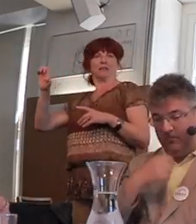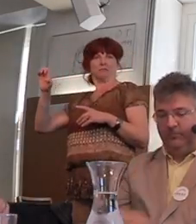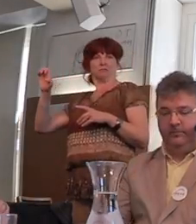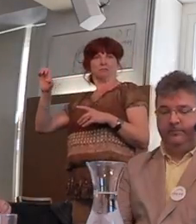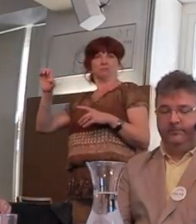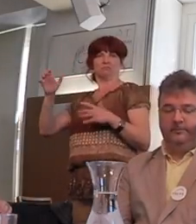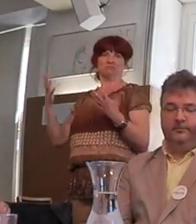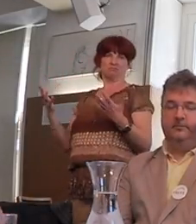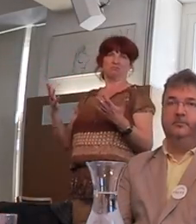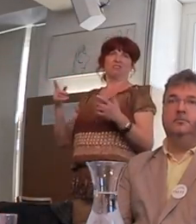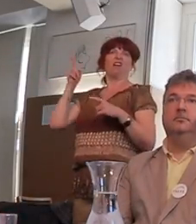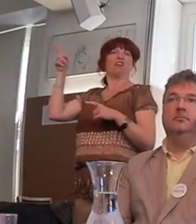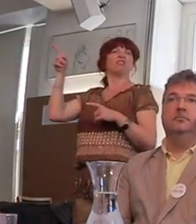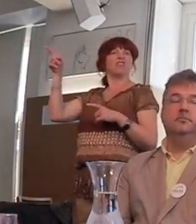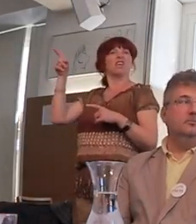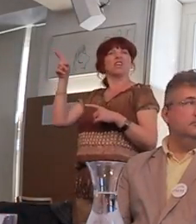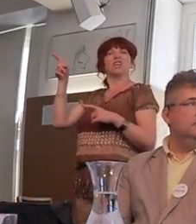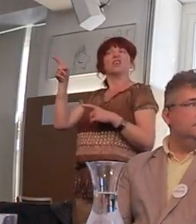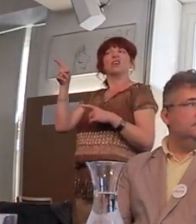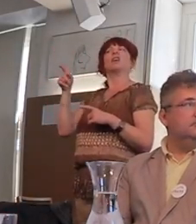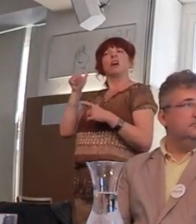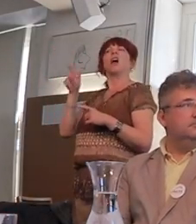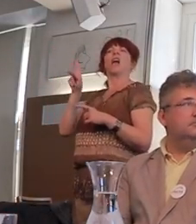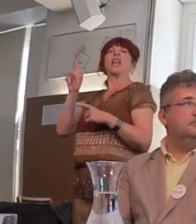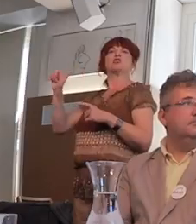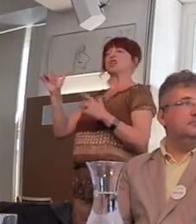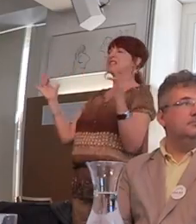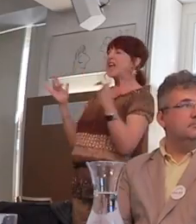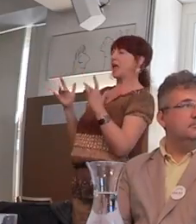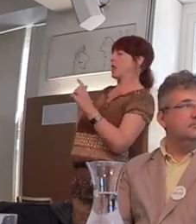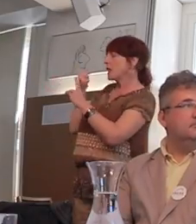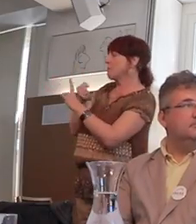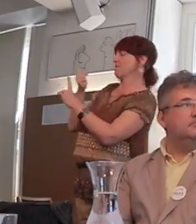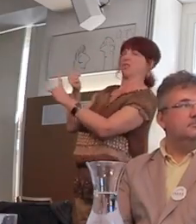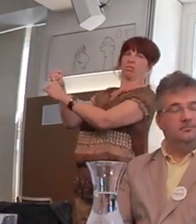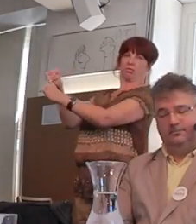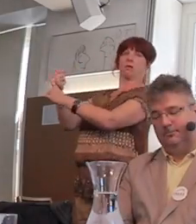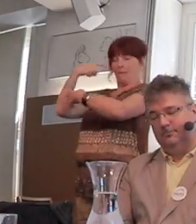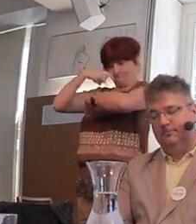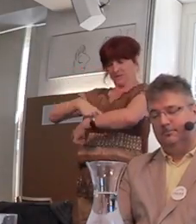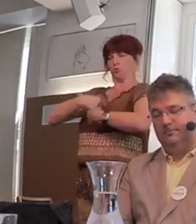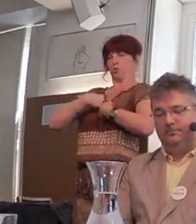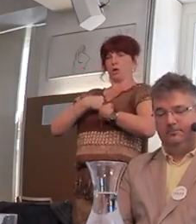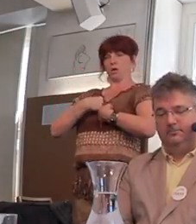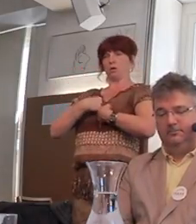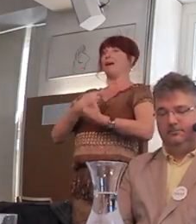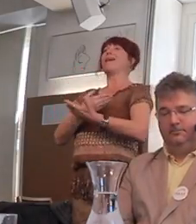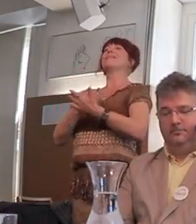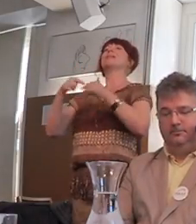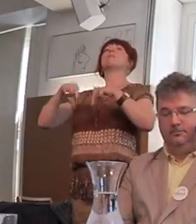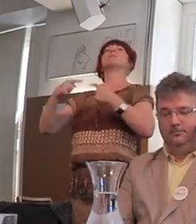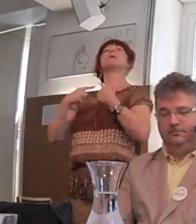eher der Idee verschrieben, gegen Klischees anzutreten und das sowohl auf einer persönlichen Ebene. Ich denke mir, niemand hier in diesem